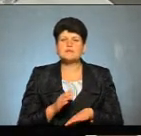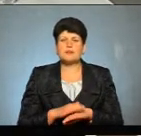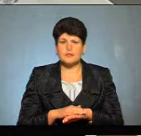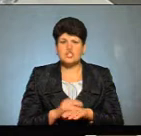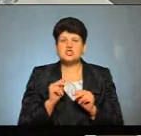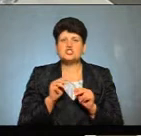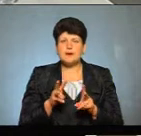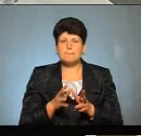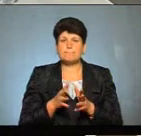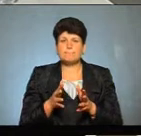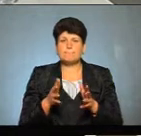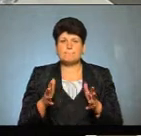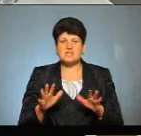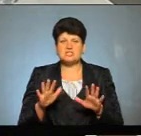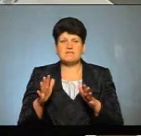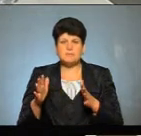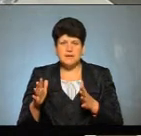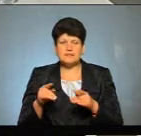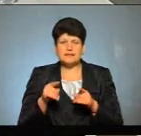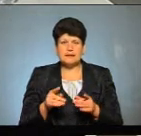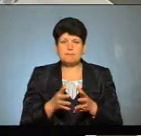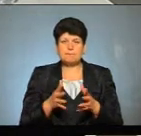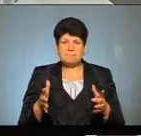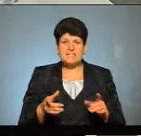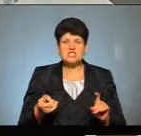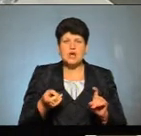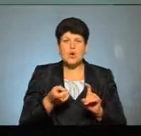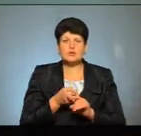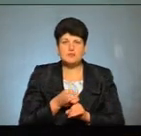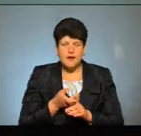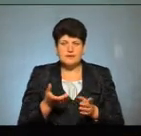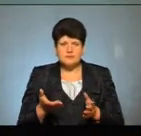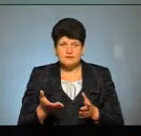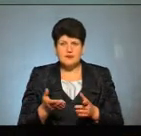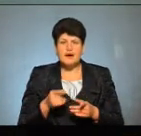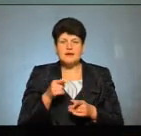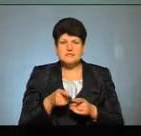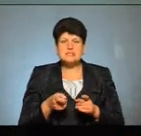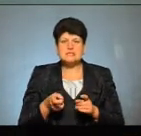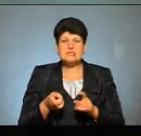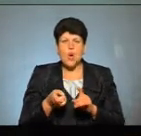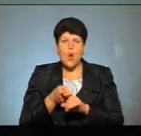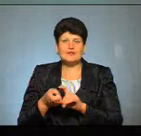Чим більше випадків, тим більше контактів. А ці контакти треба обстежувати.